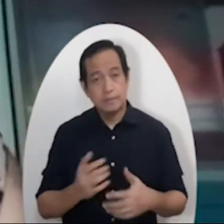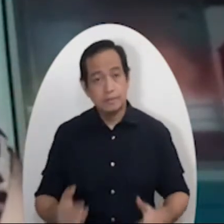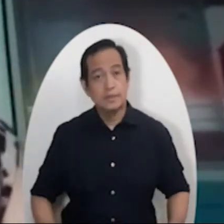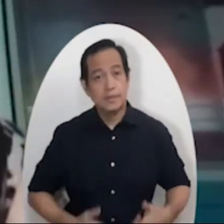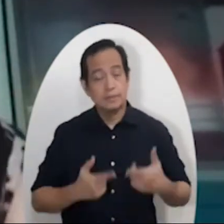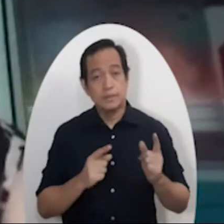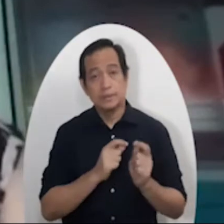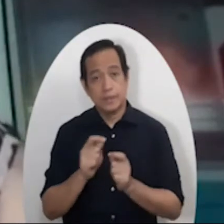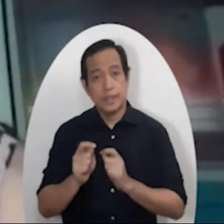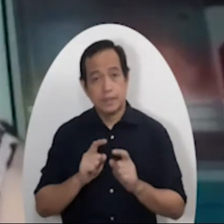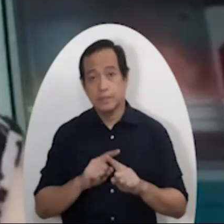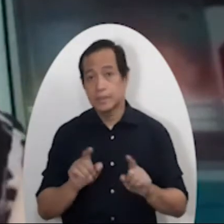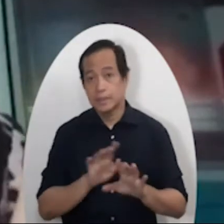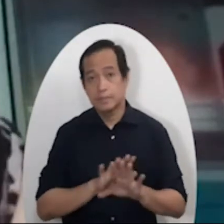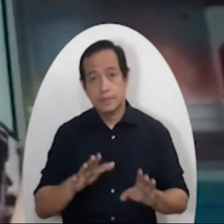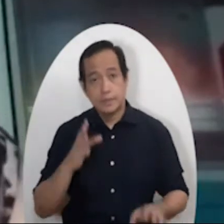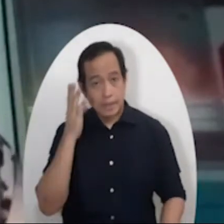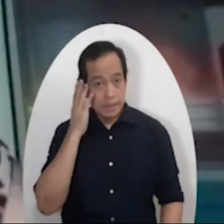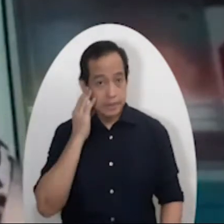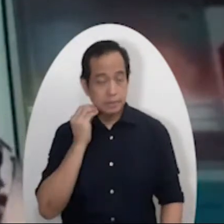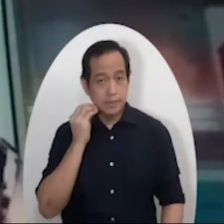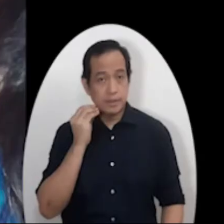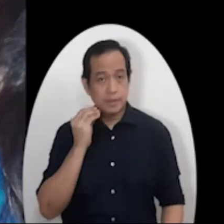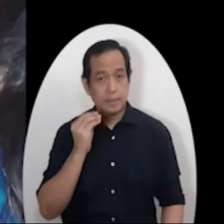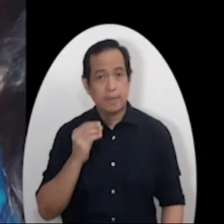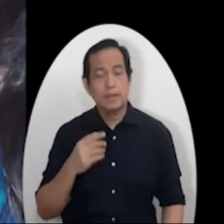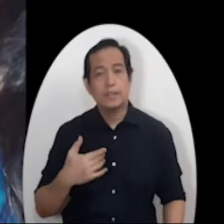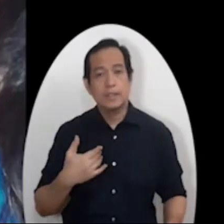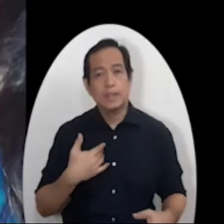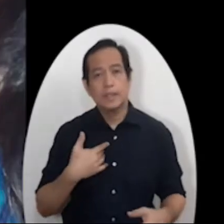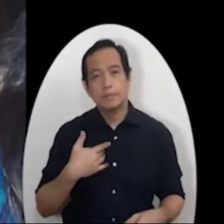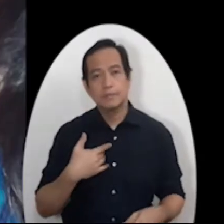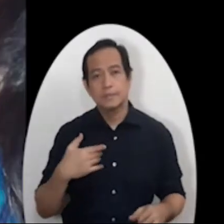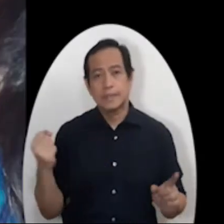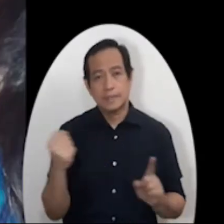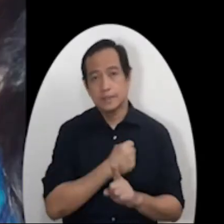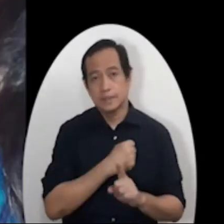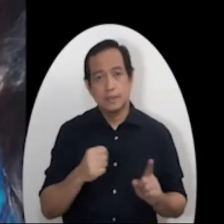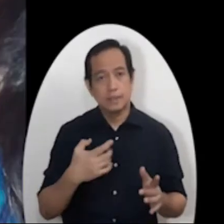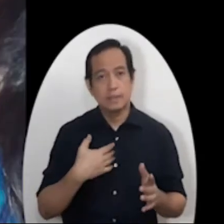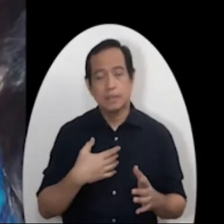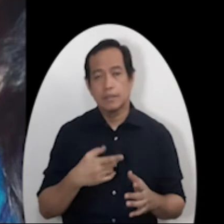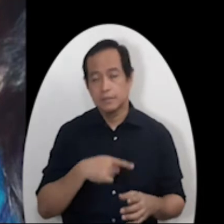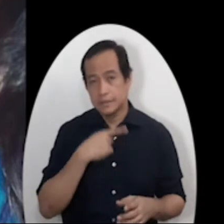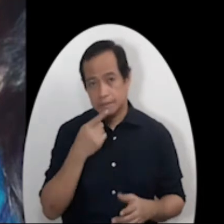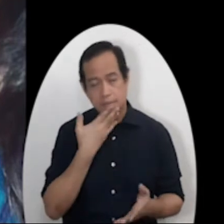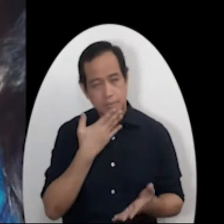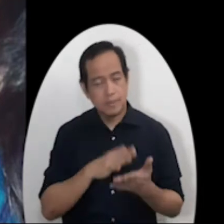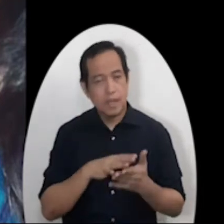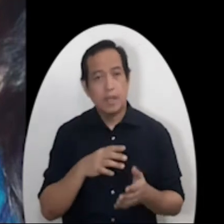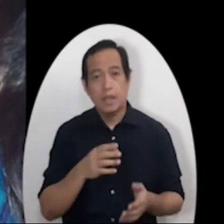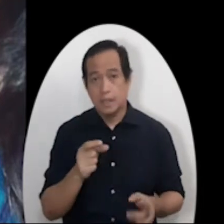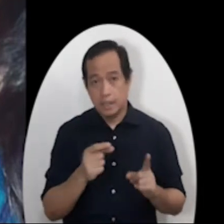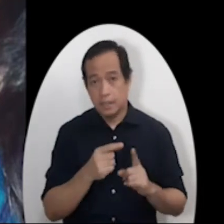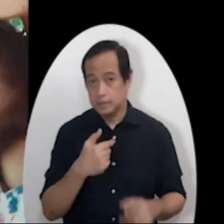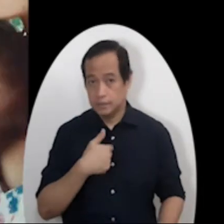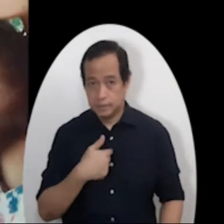At para po matulungan po ang aking mga magulang at para po maiaon ko na po ang aking mga magulang